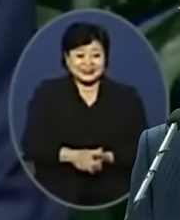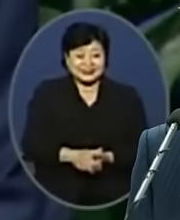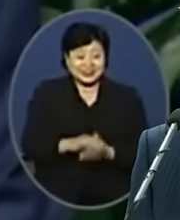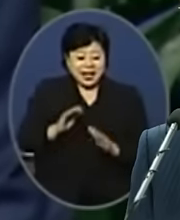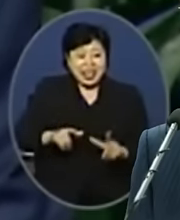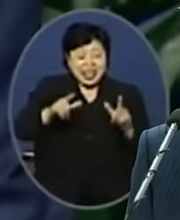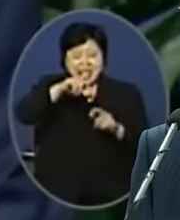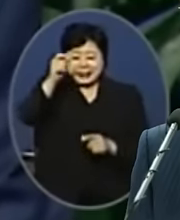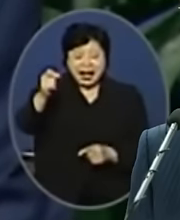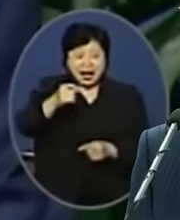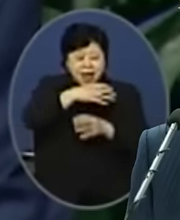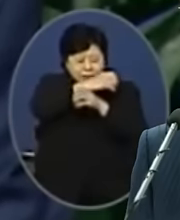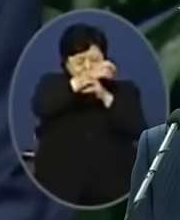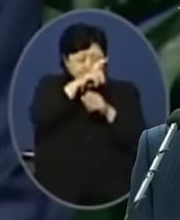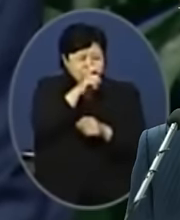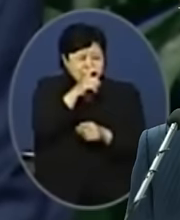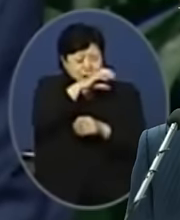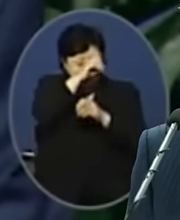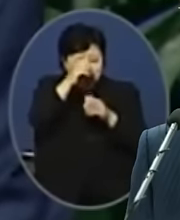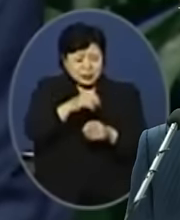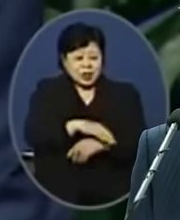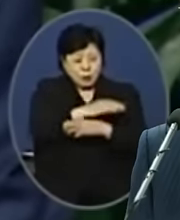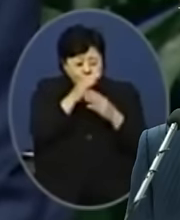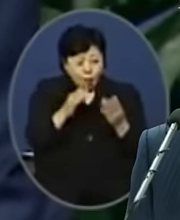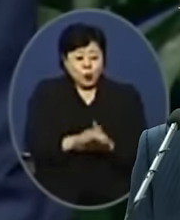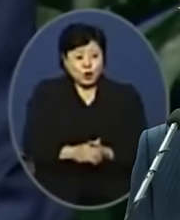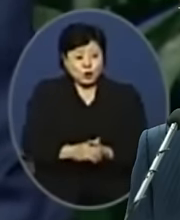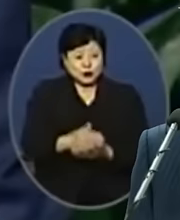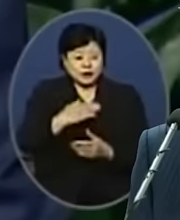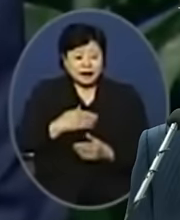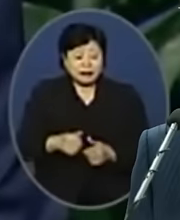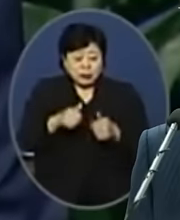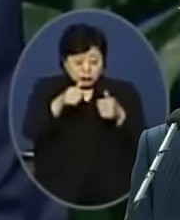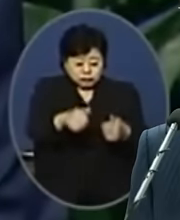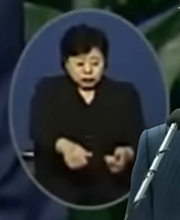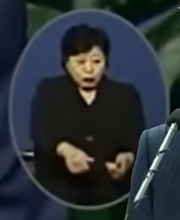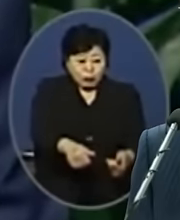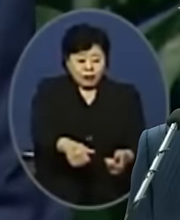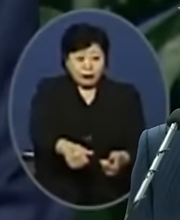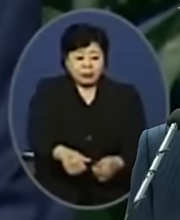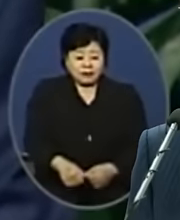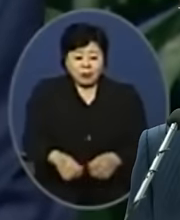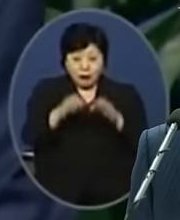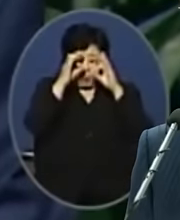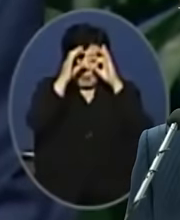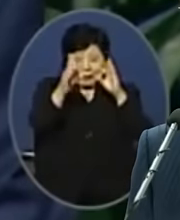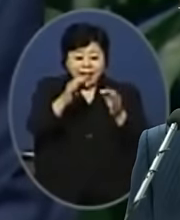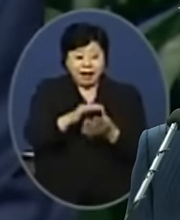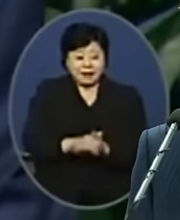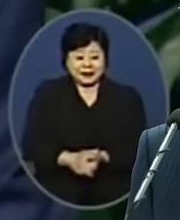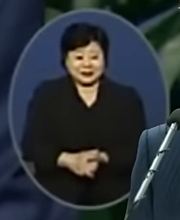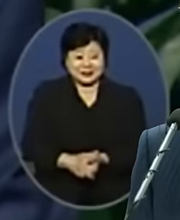아 해와 달과 열한 별이 쫙 하늘에서 서지만 날 보고 저를 넓적하게 하더라.